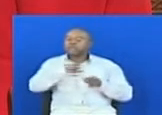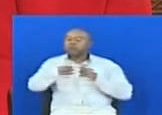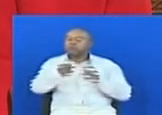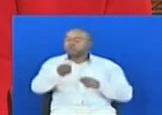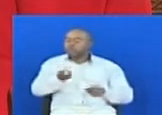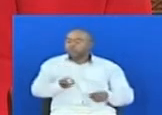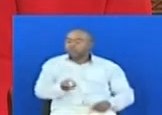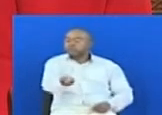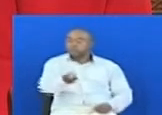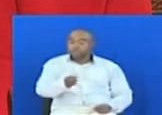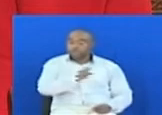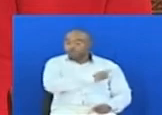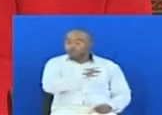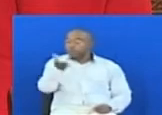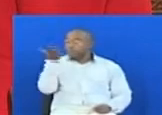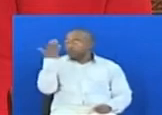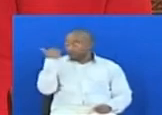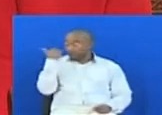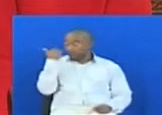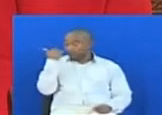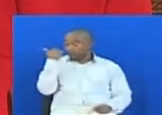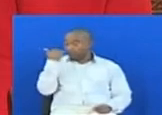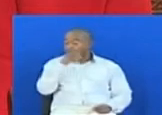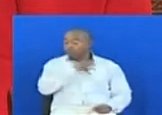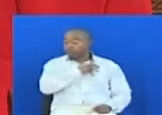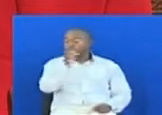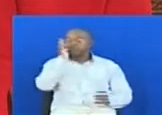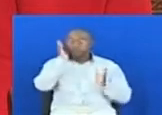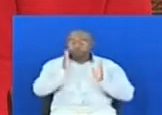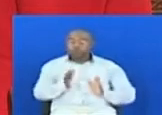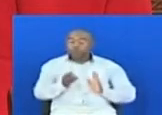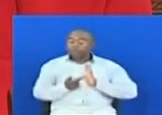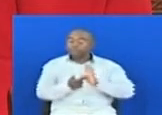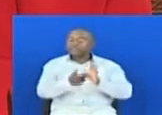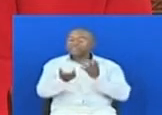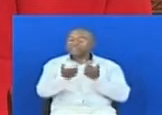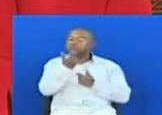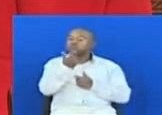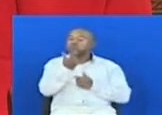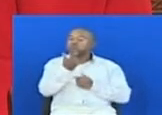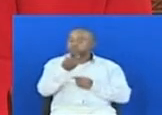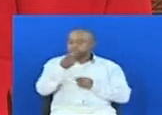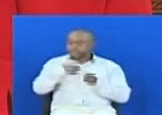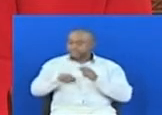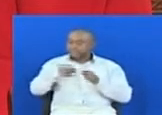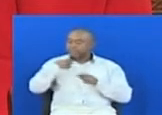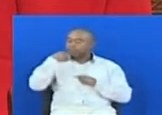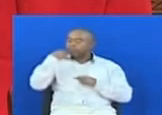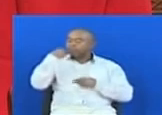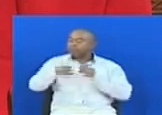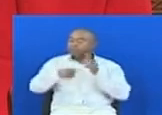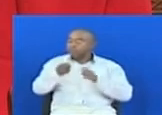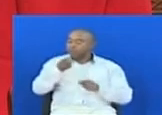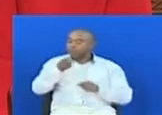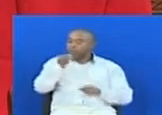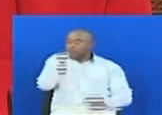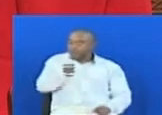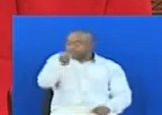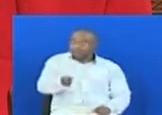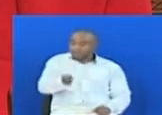moja iliyopita waziri mkuu alitoa takwimu za Watanzania walioajiriwa kwenye ujenzi wa reli ya mwendokasi. Kwa watu hao